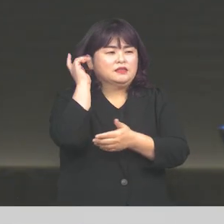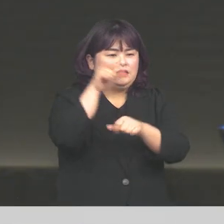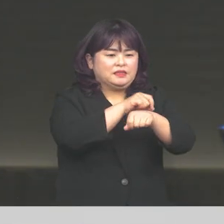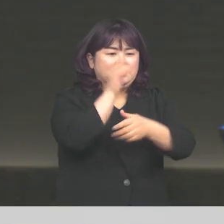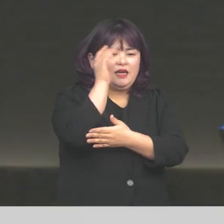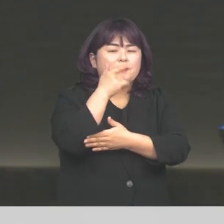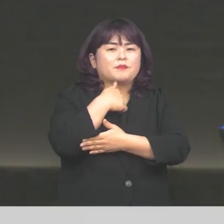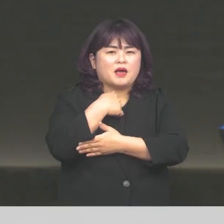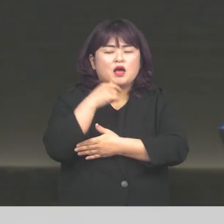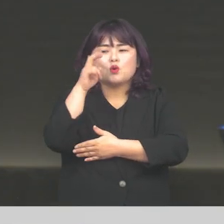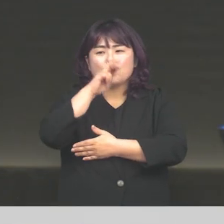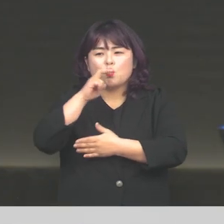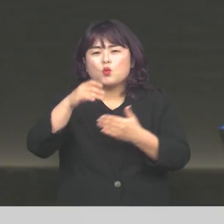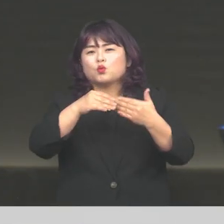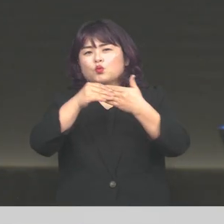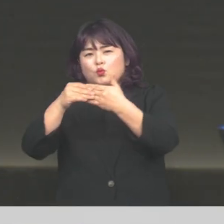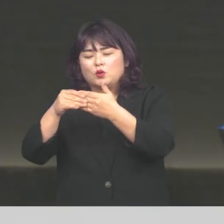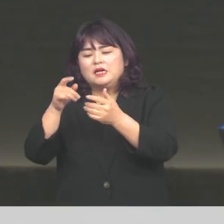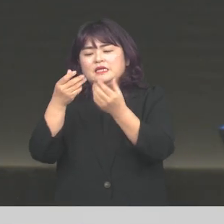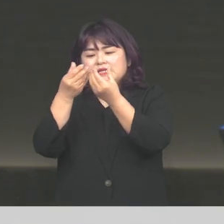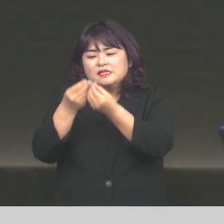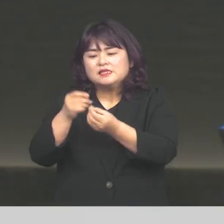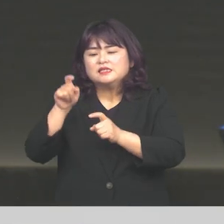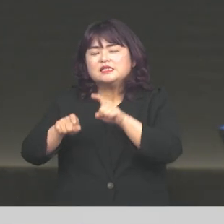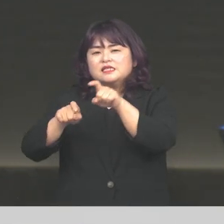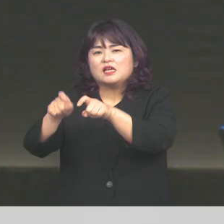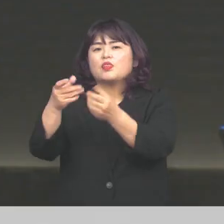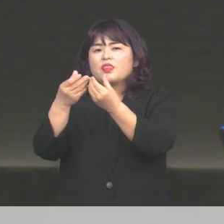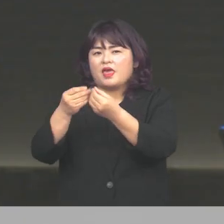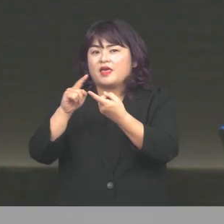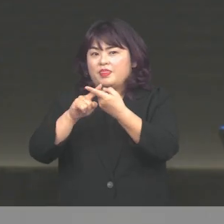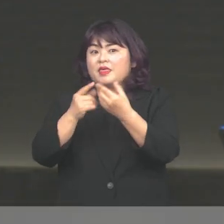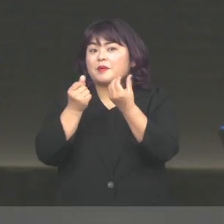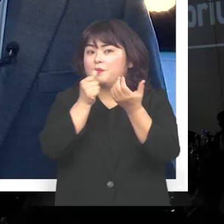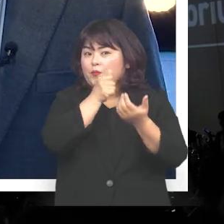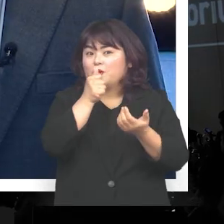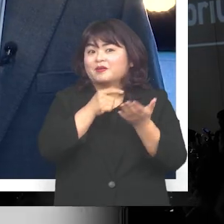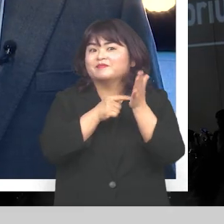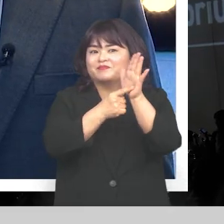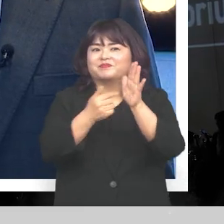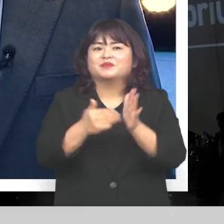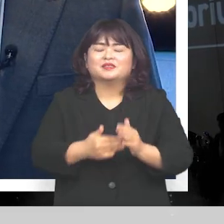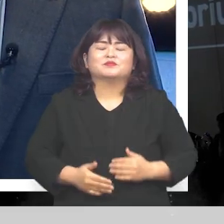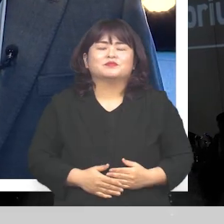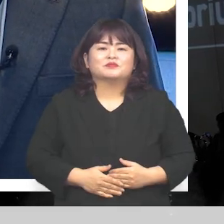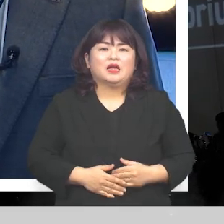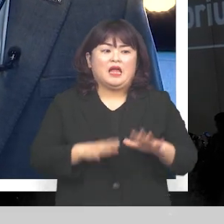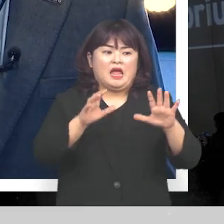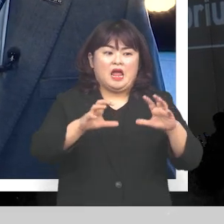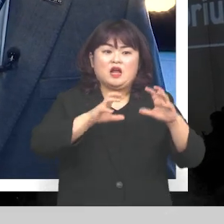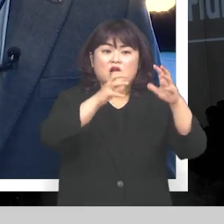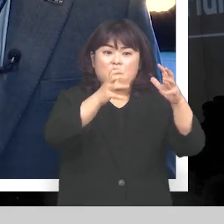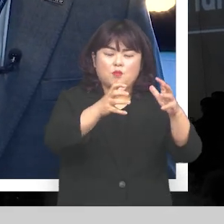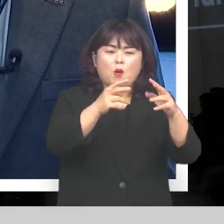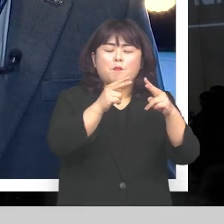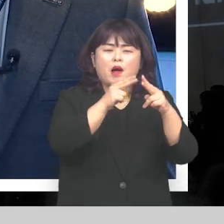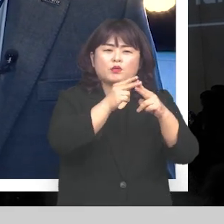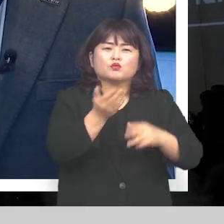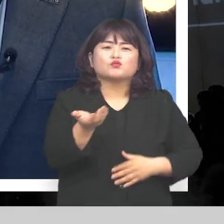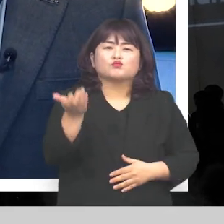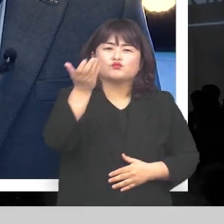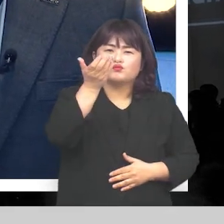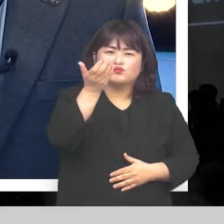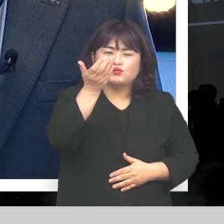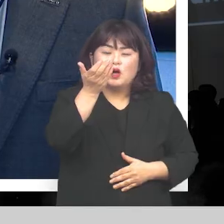인문학 특강과 음악회 진행 등 실천 사례도 소개했습니다. 우리 용인특례시는 글로벌 반도체 중심